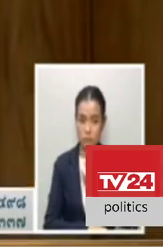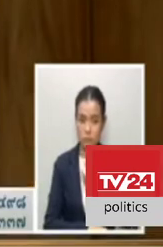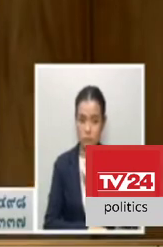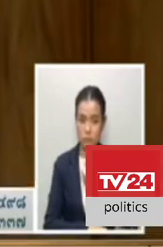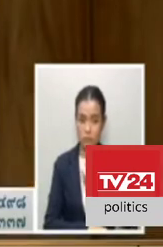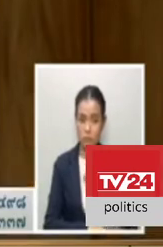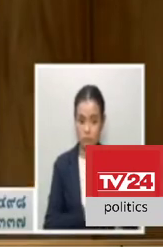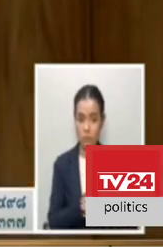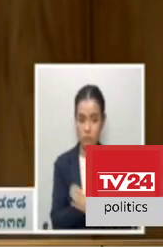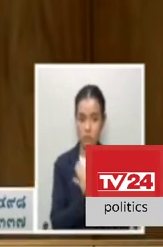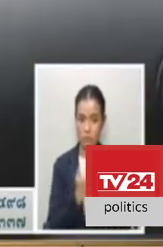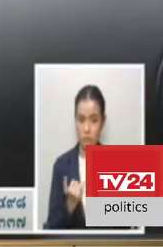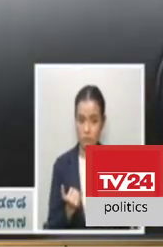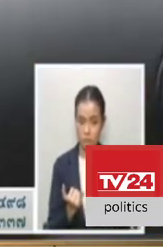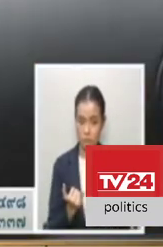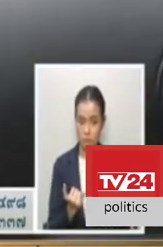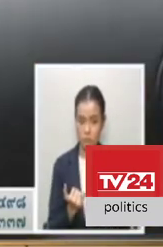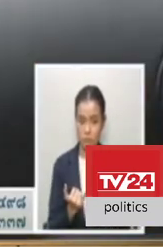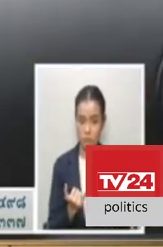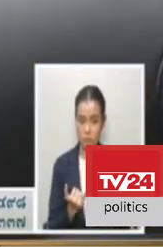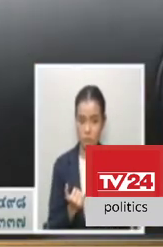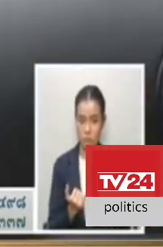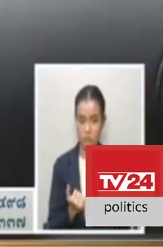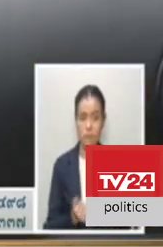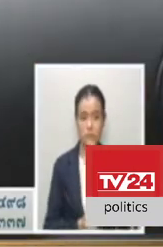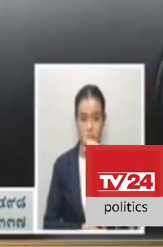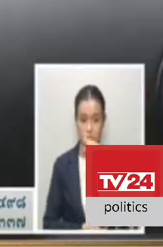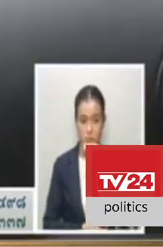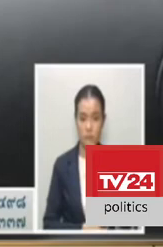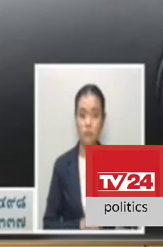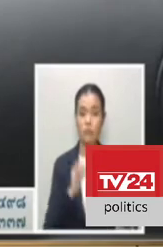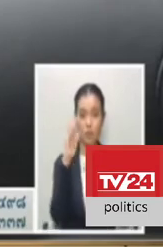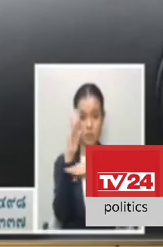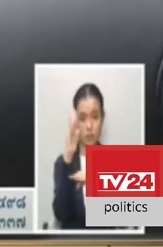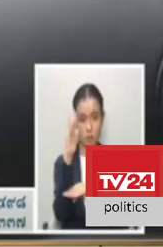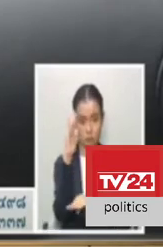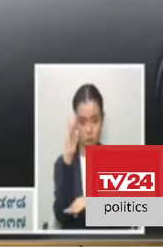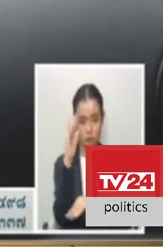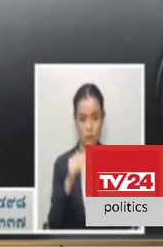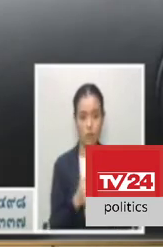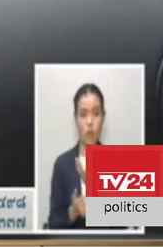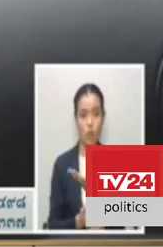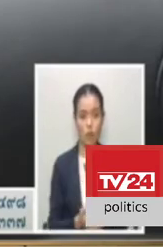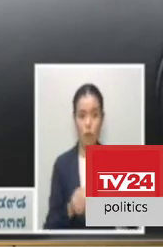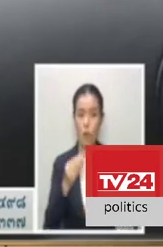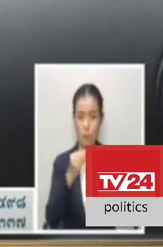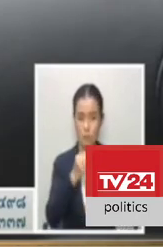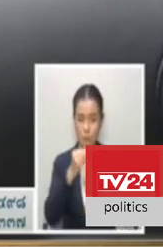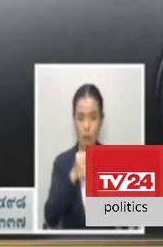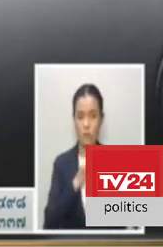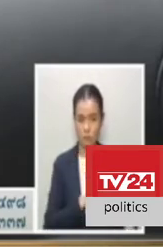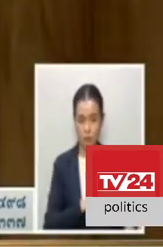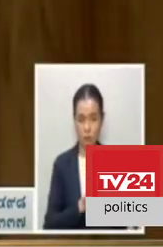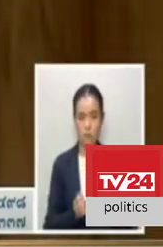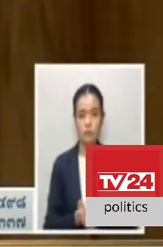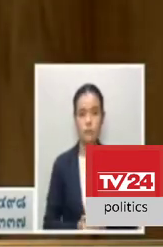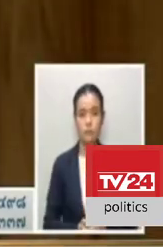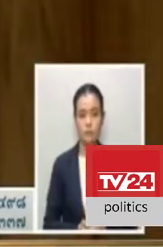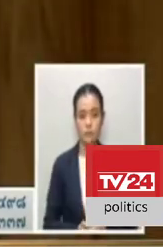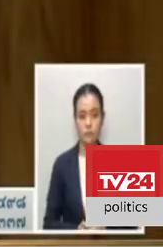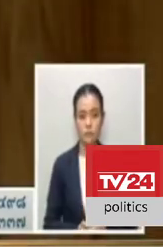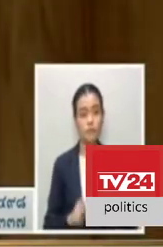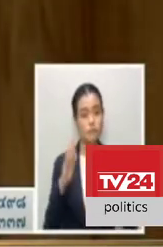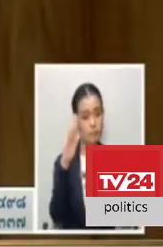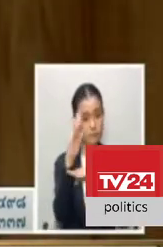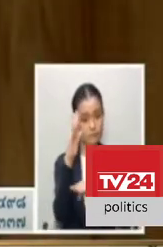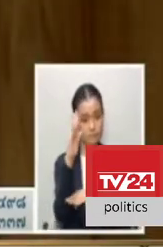อาจจะใช้โอกาสนี้นะครับเมื่อสักครู่ได้กล่าวถึงเรื่องกระบวนการก็ขออนุญาตเพิ่มเติมเล็กน้อยนะครับว่ากระบวน